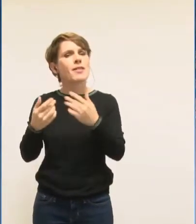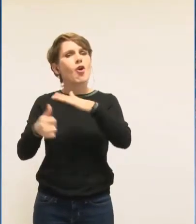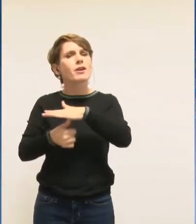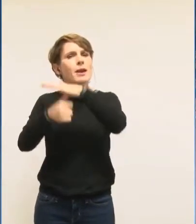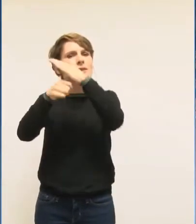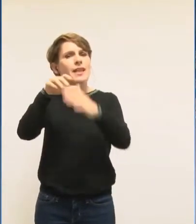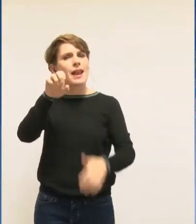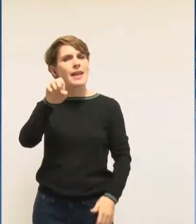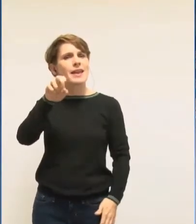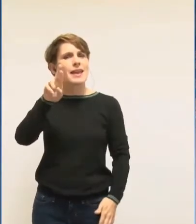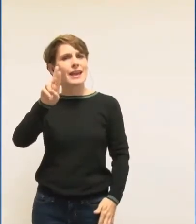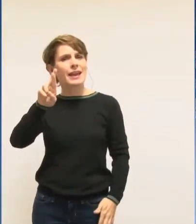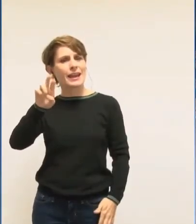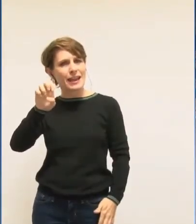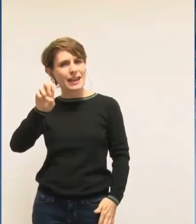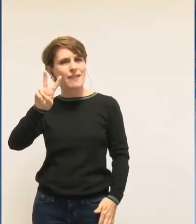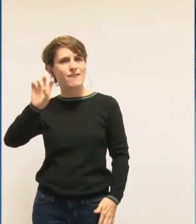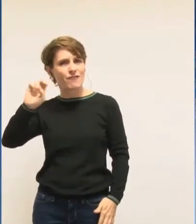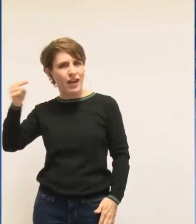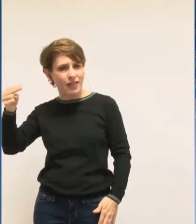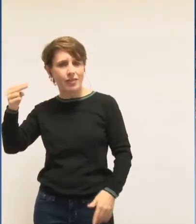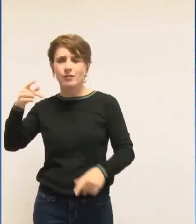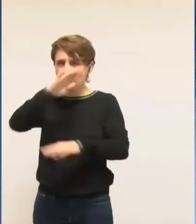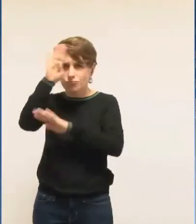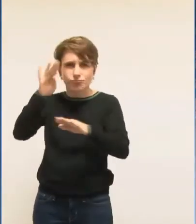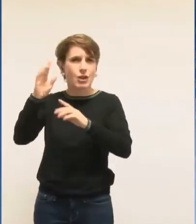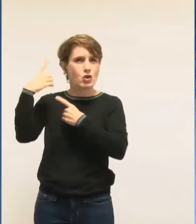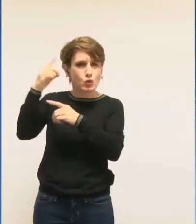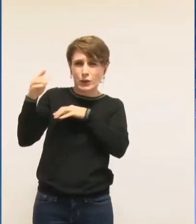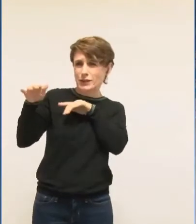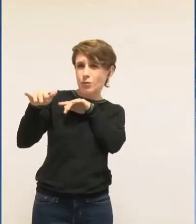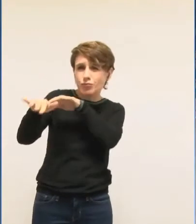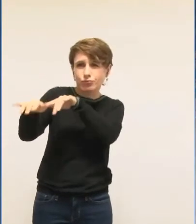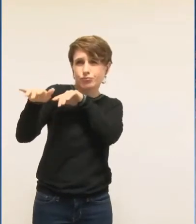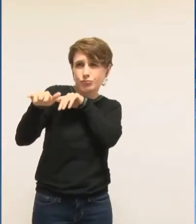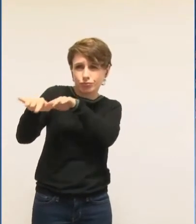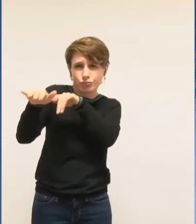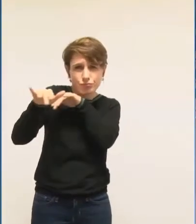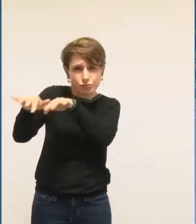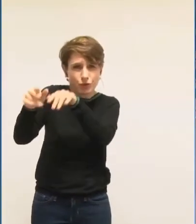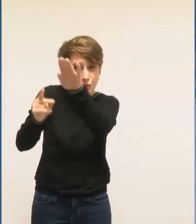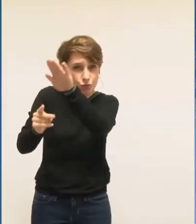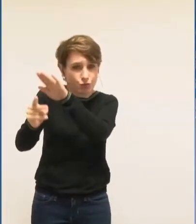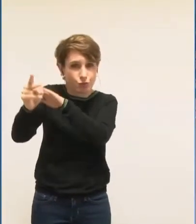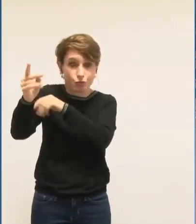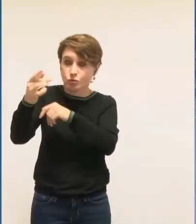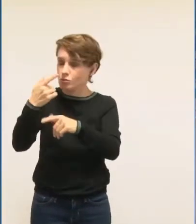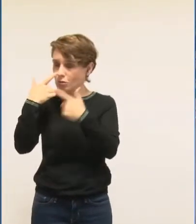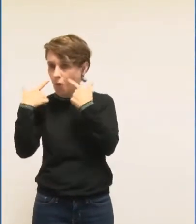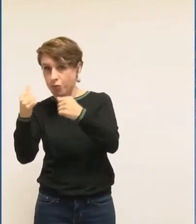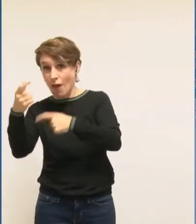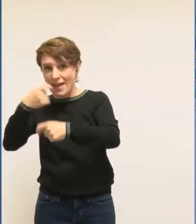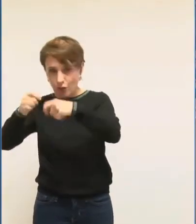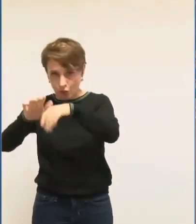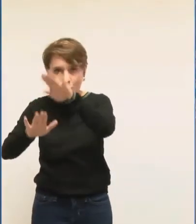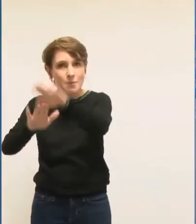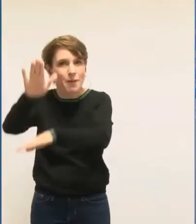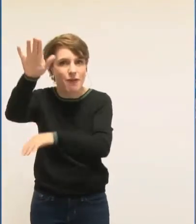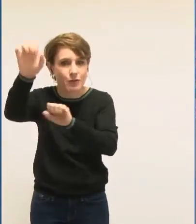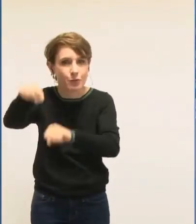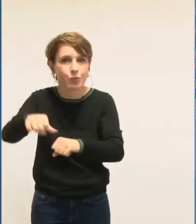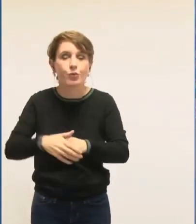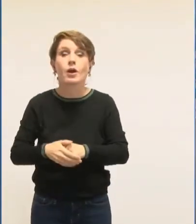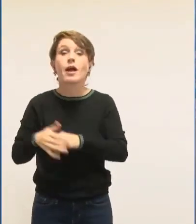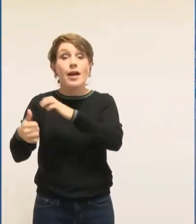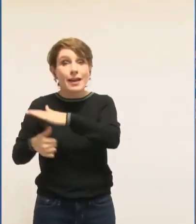Son développement, son attractivité la pousse vers une croissance économique exceptionnelle. La capitale entraîne avec elle ses grandes